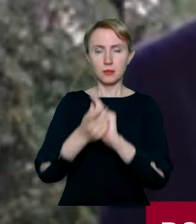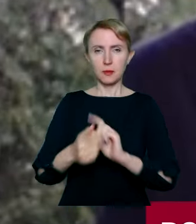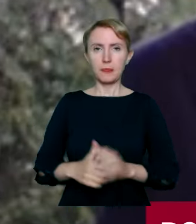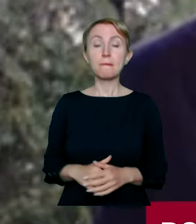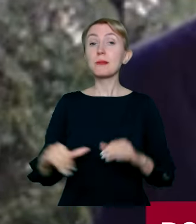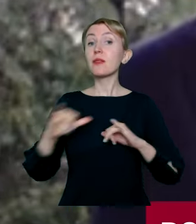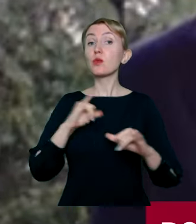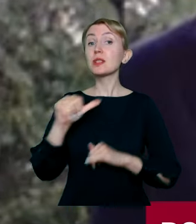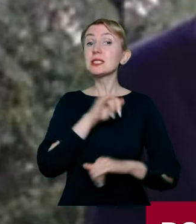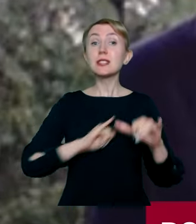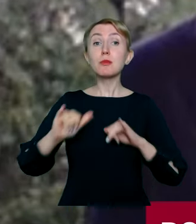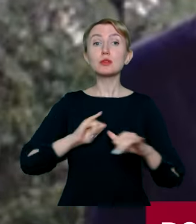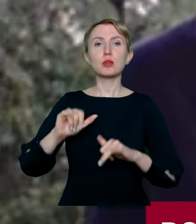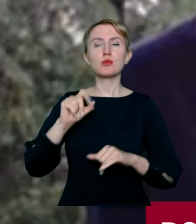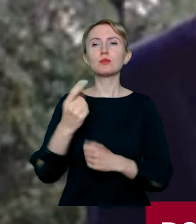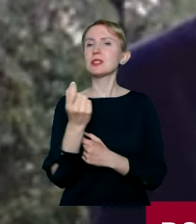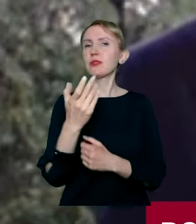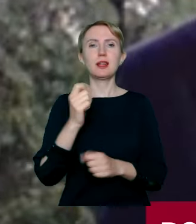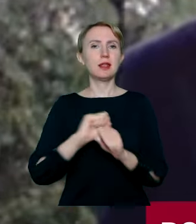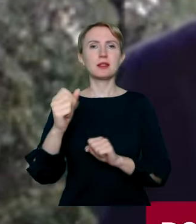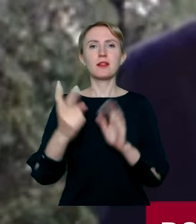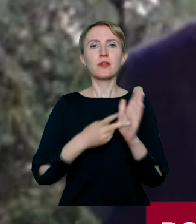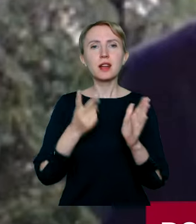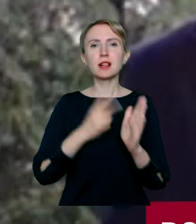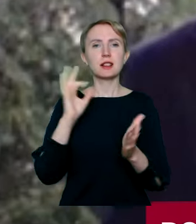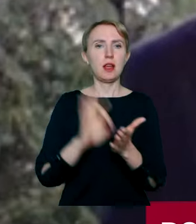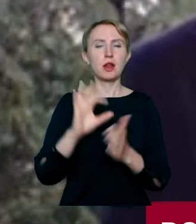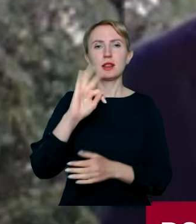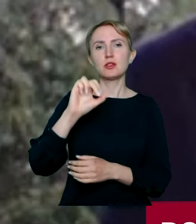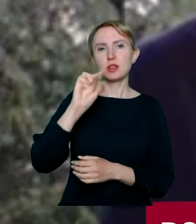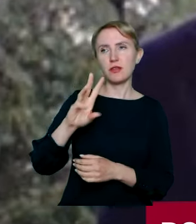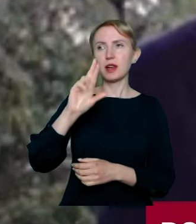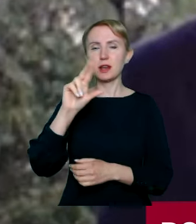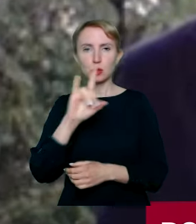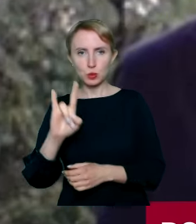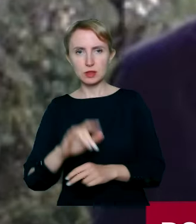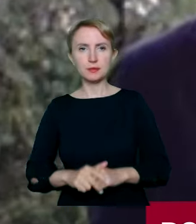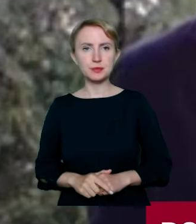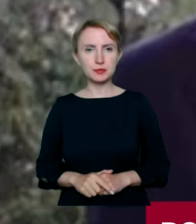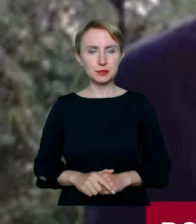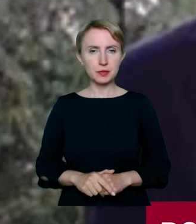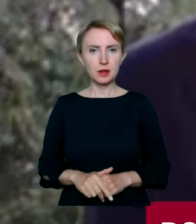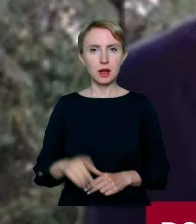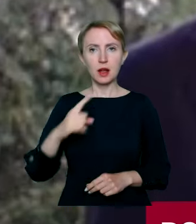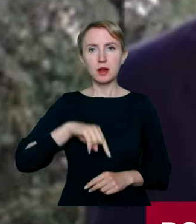nad samorządem mamy przez moment. Mamy 2 razy akurat w przypadku Trzewa, Kartuz czy Szemudu, kiedy wrzucamy